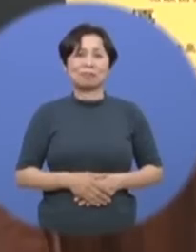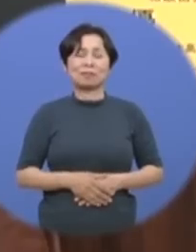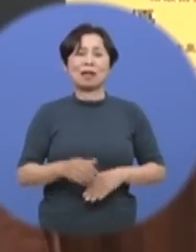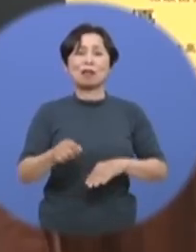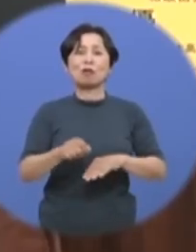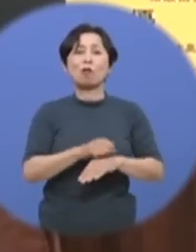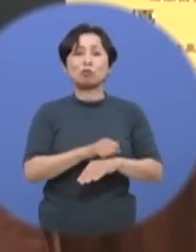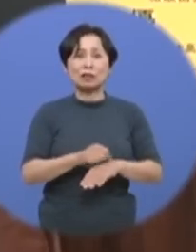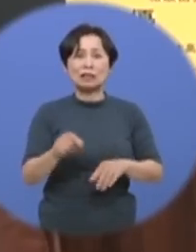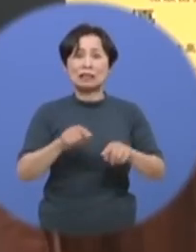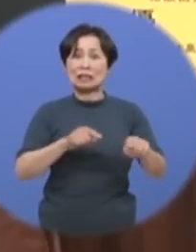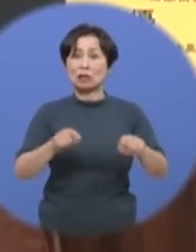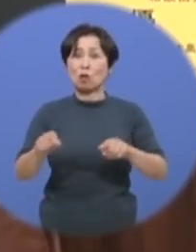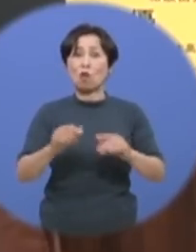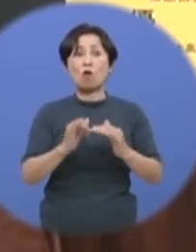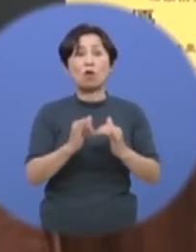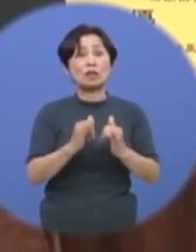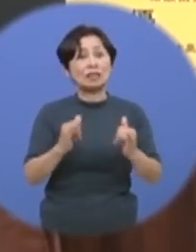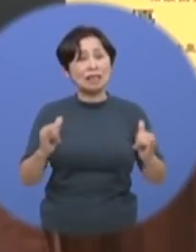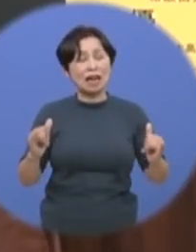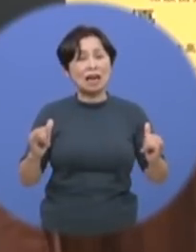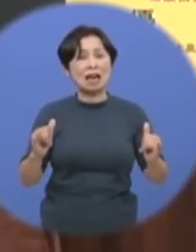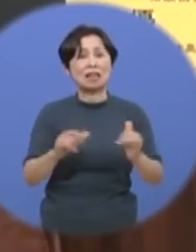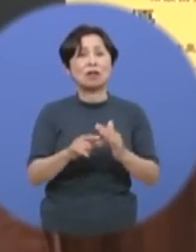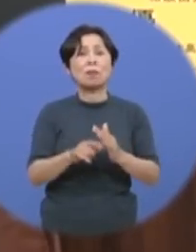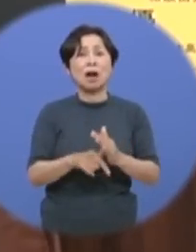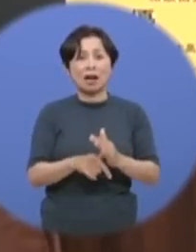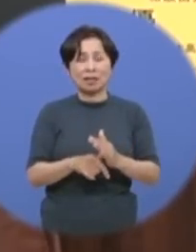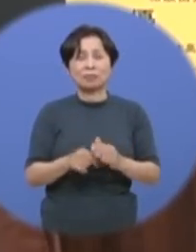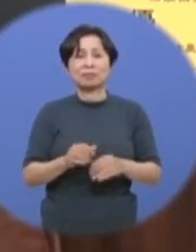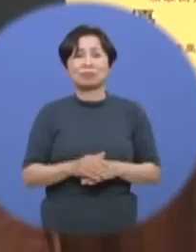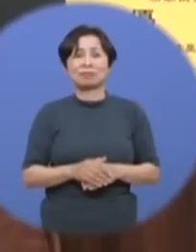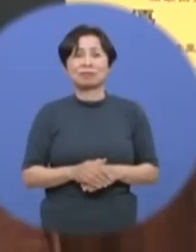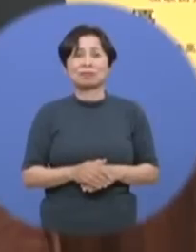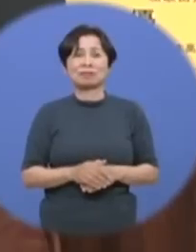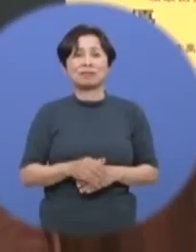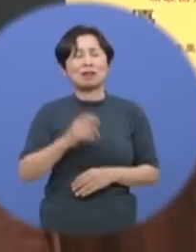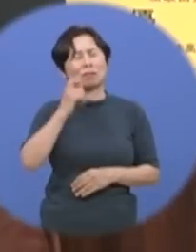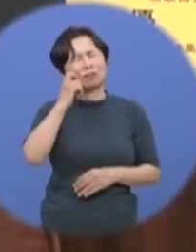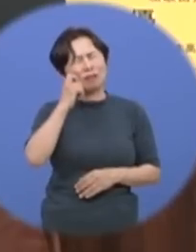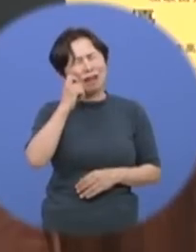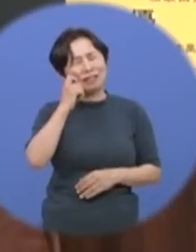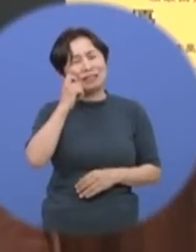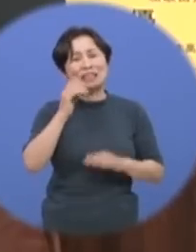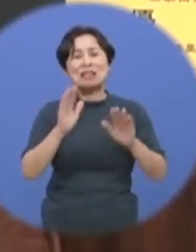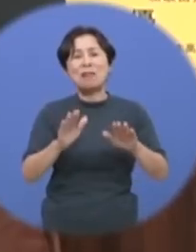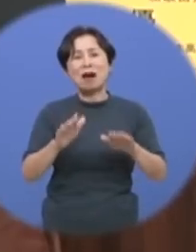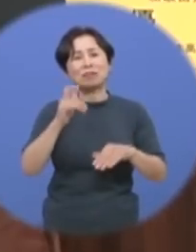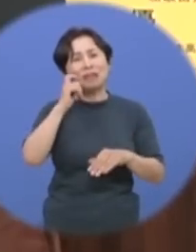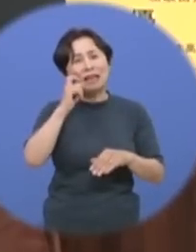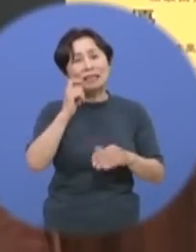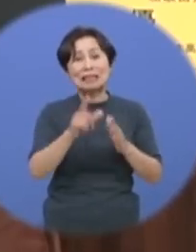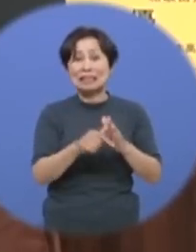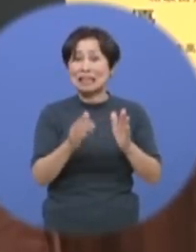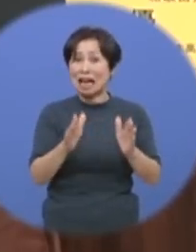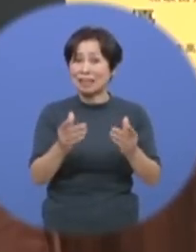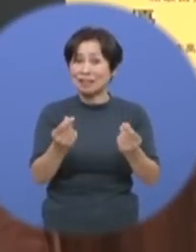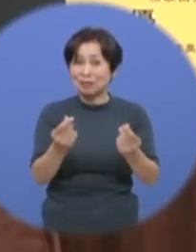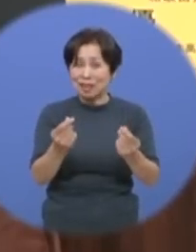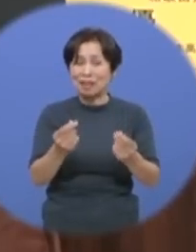指導者ですねやっぱりこ難しい時代に入ってますんでねぇ